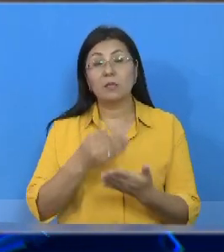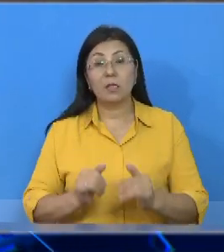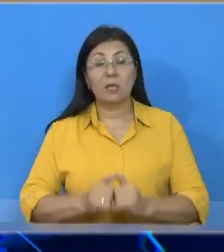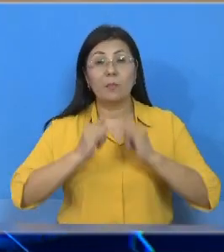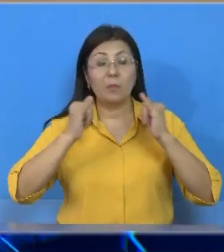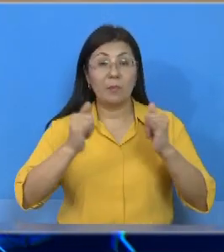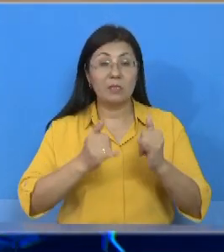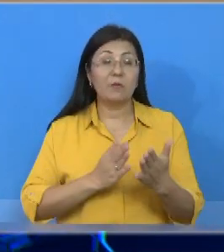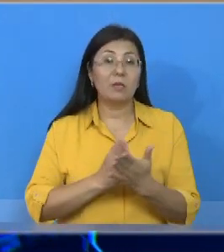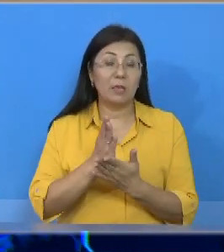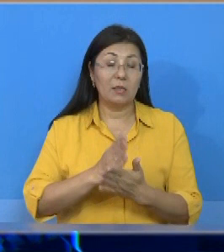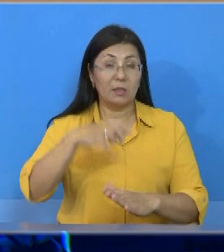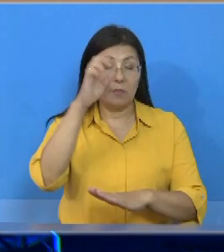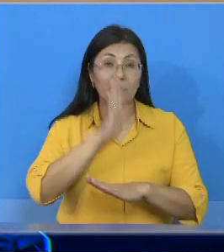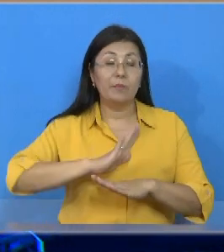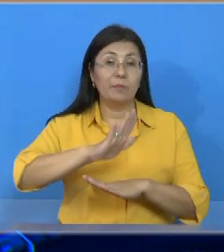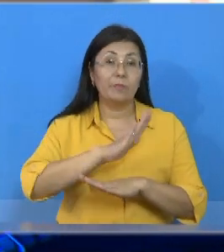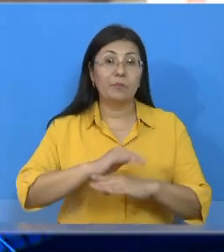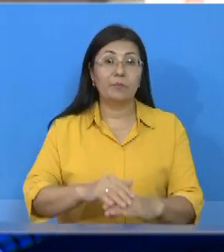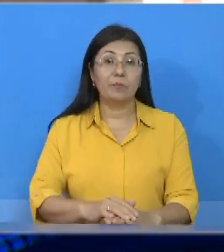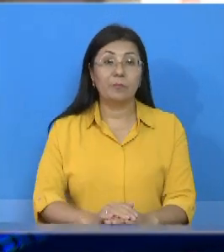развитию гендерной политики в стране.